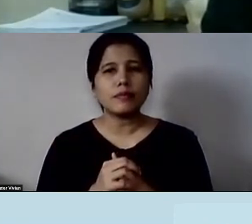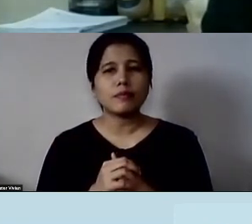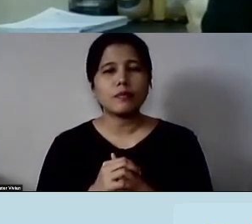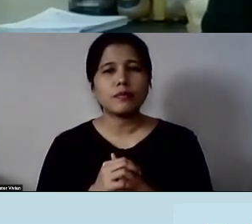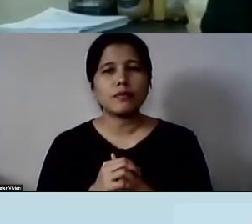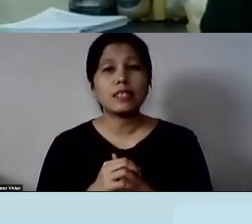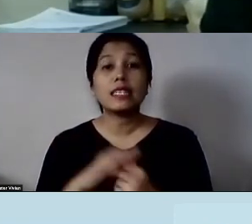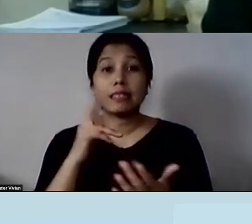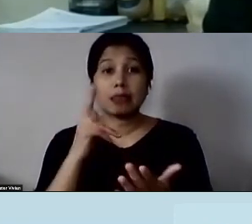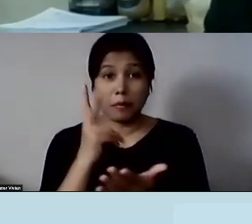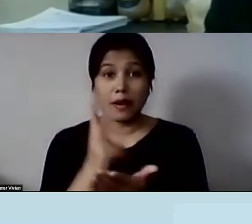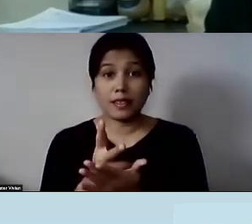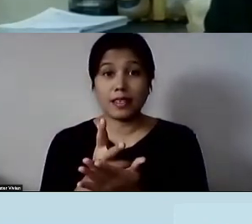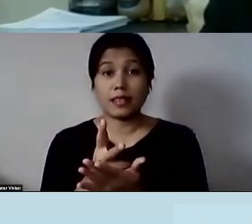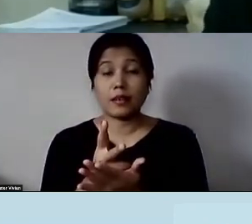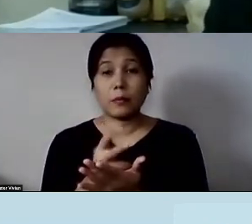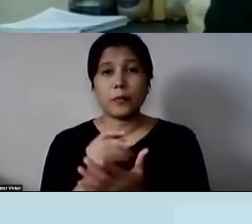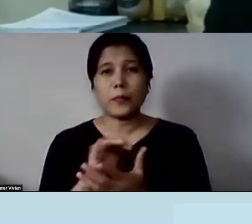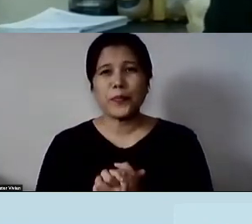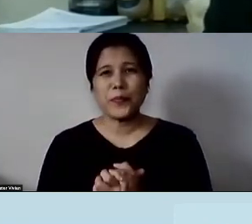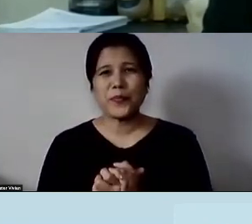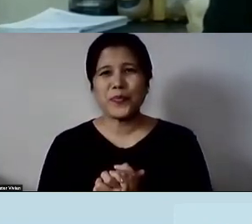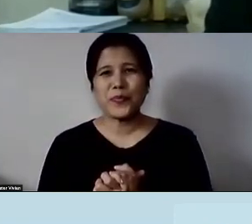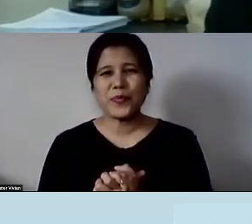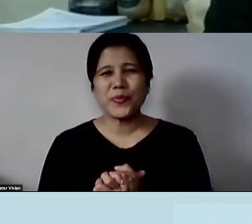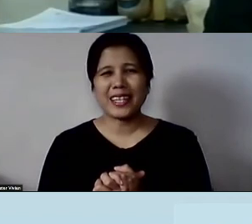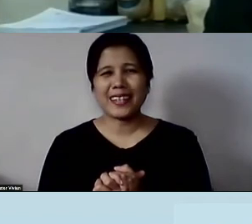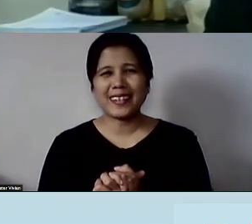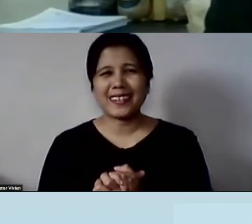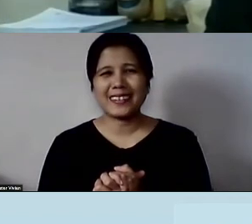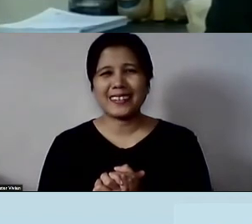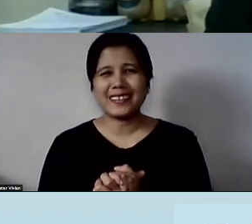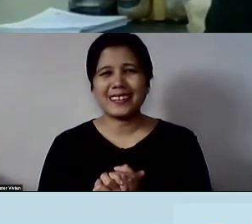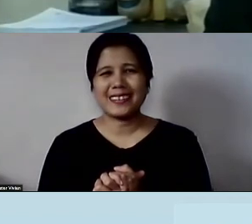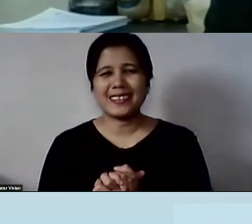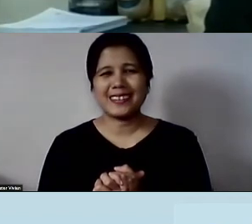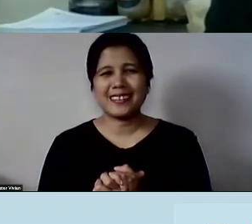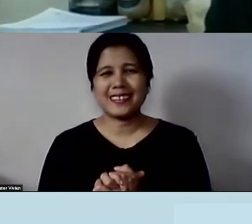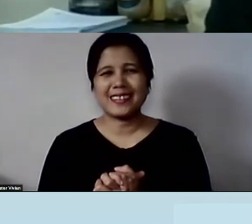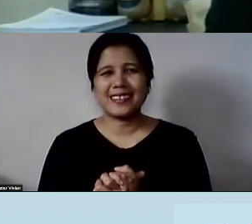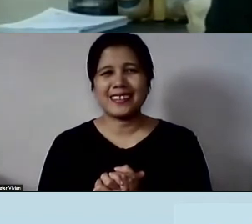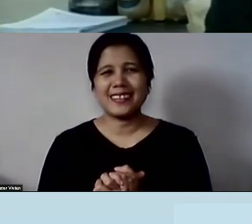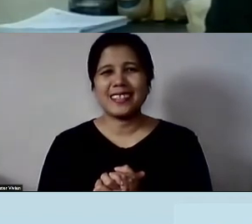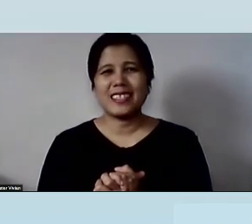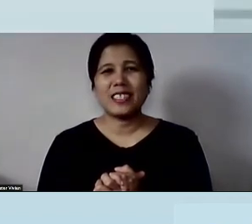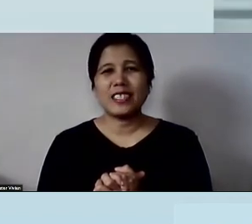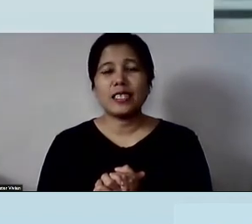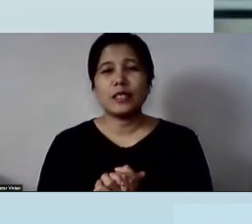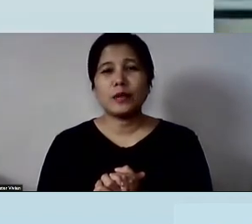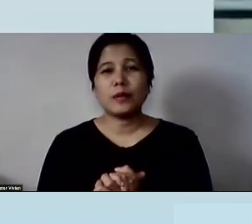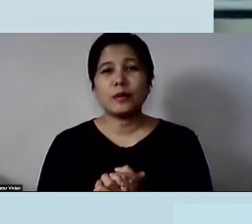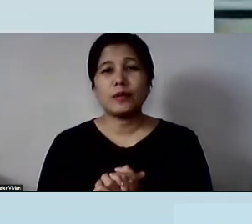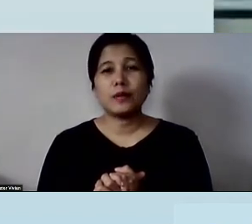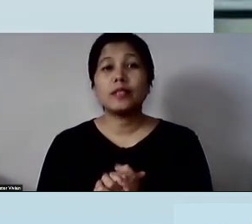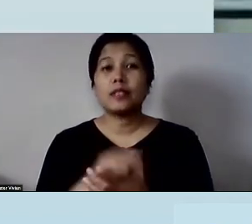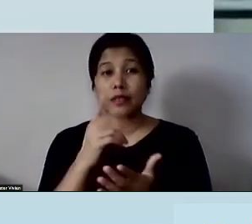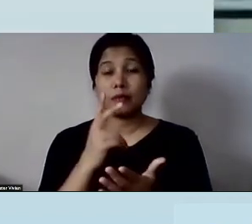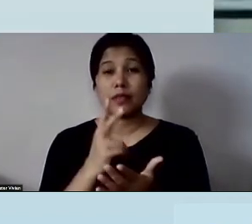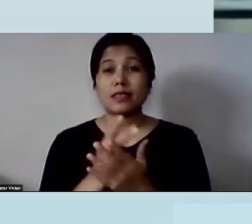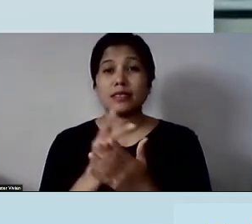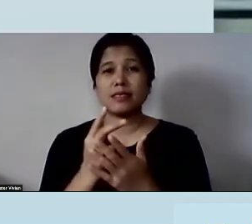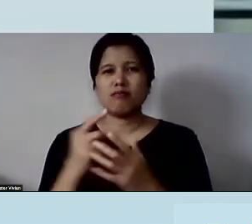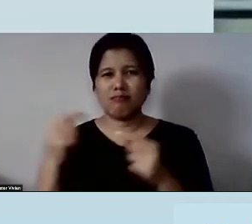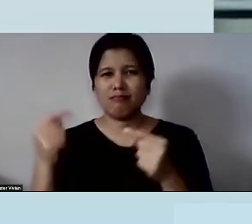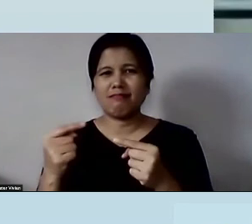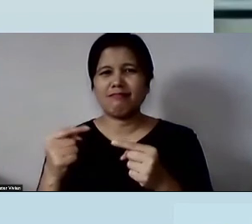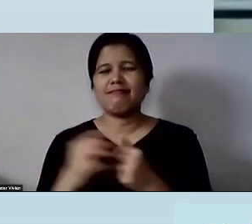parking, ang daming tanong ka rin yung sa education na mag-abot din yun na, no? So, yeah. Kasi yan yung pinaglalaban ko